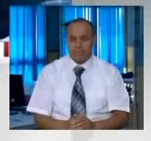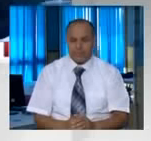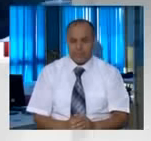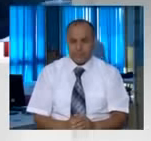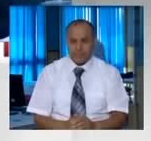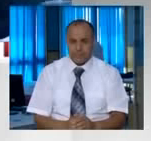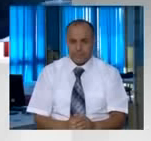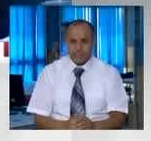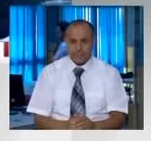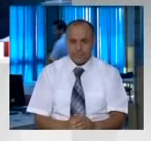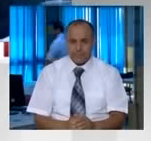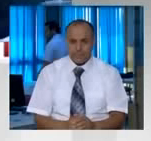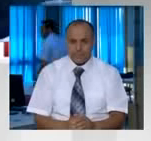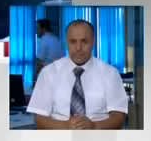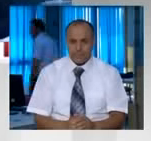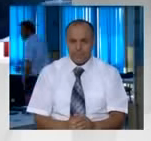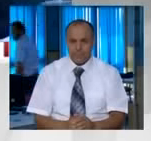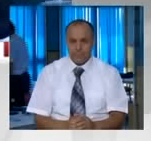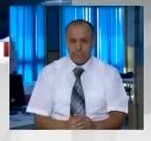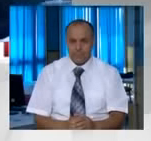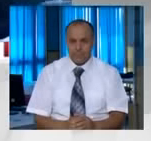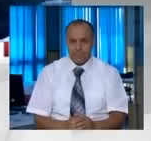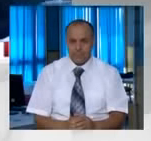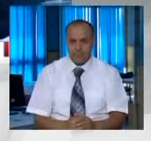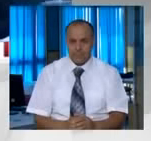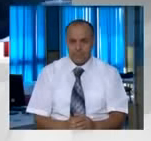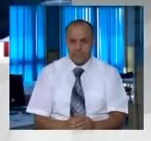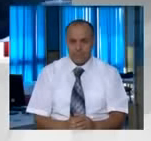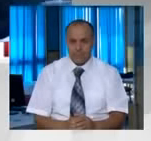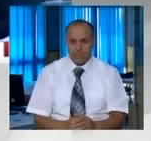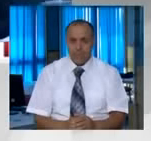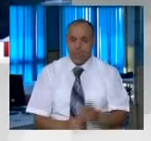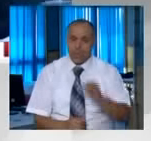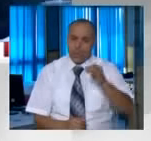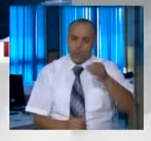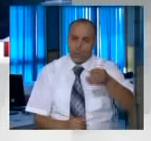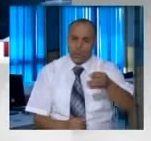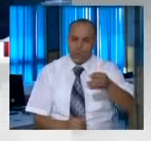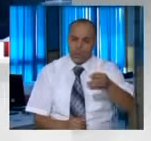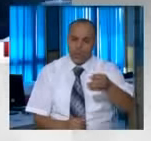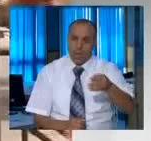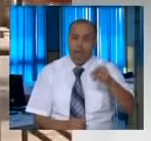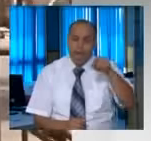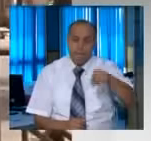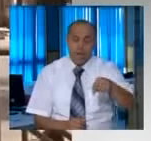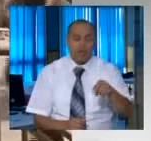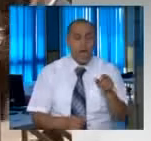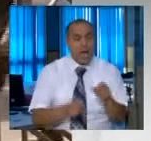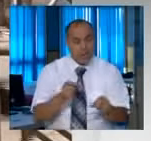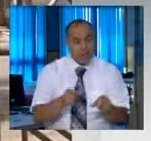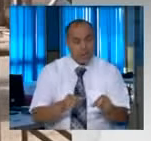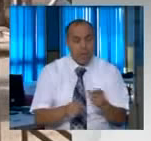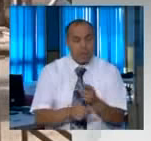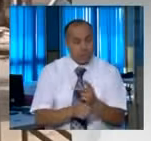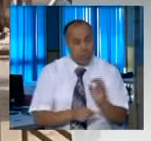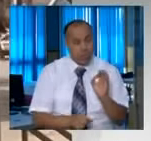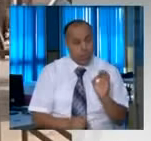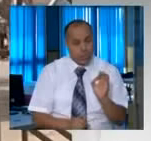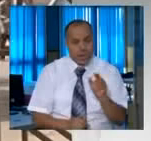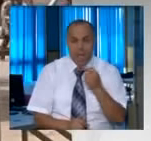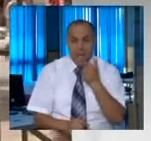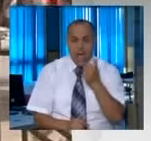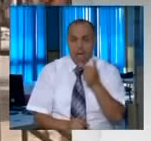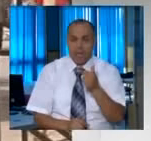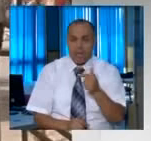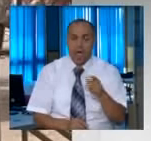نعم حالات كثيرة هي حالات حرجة، قد تم